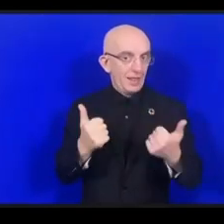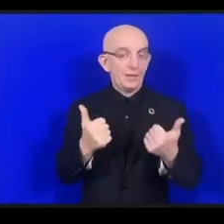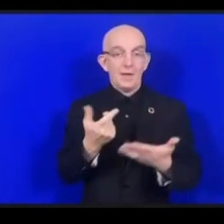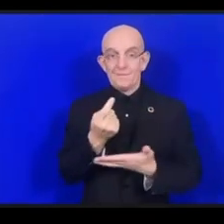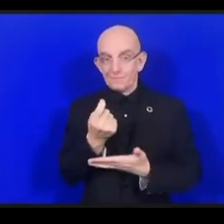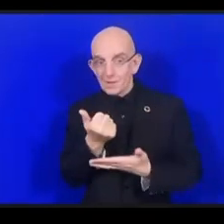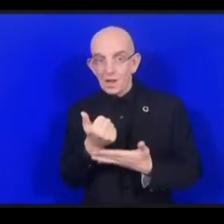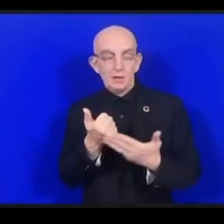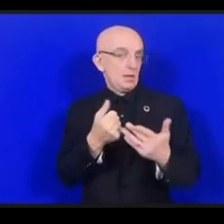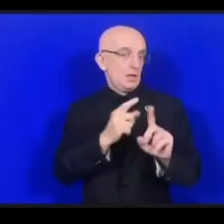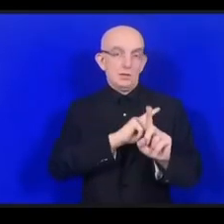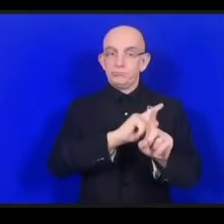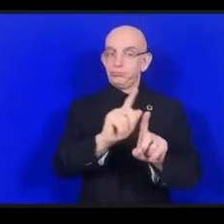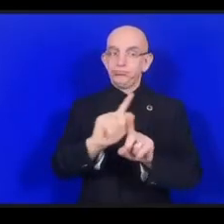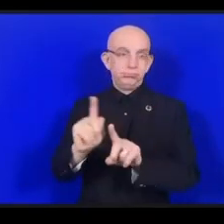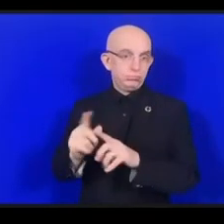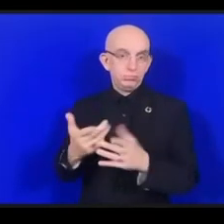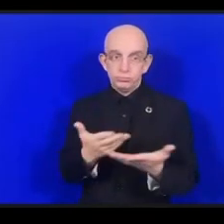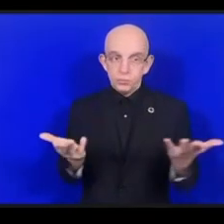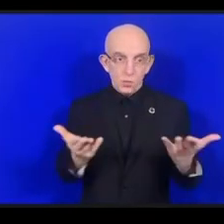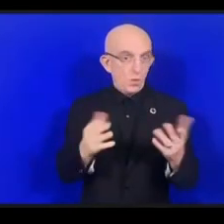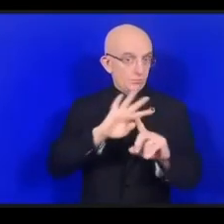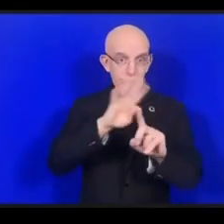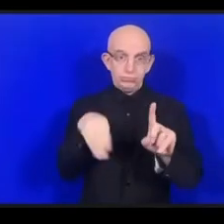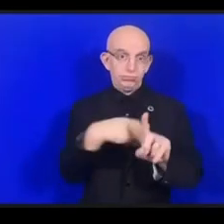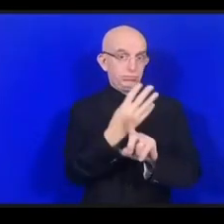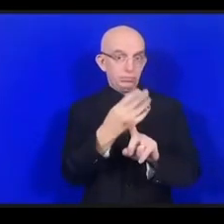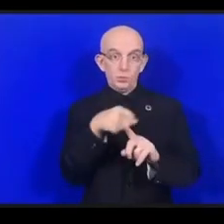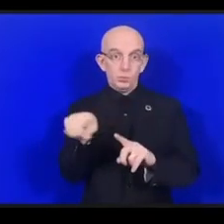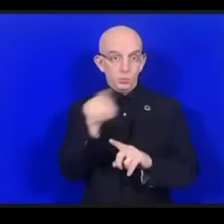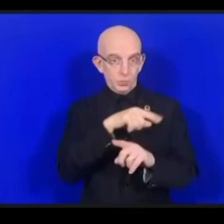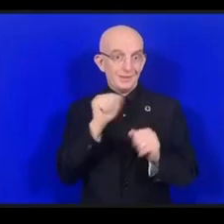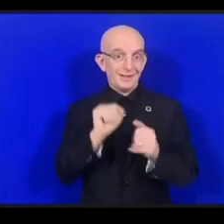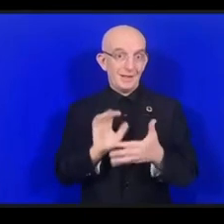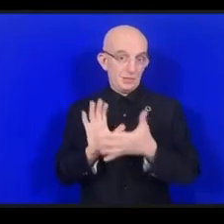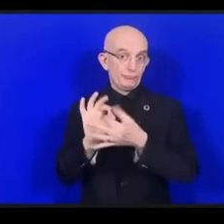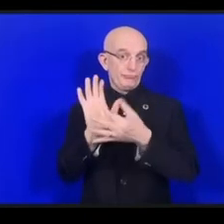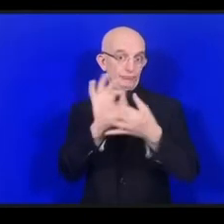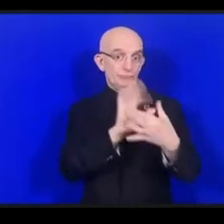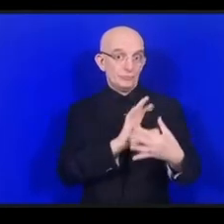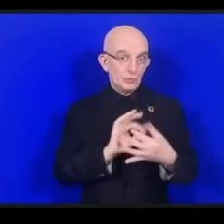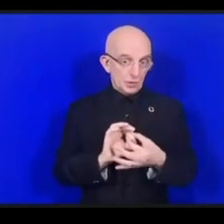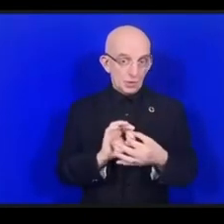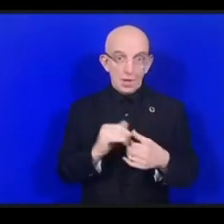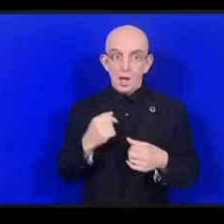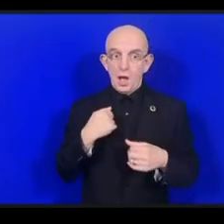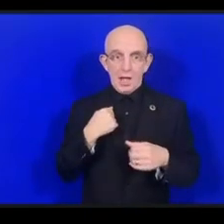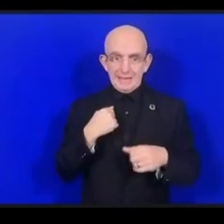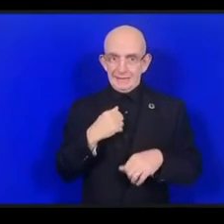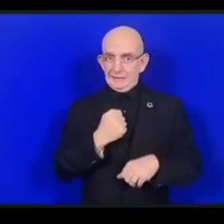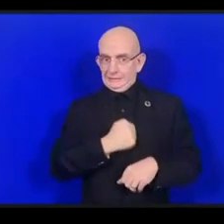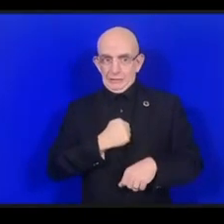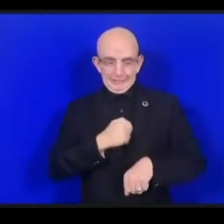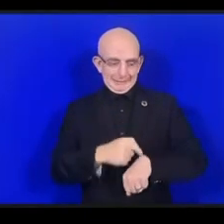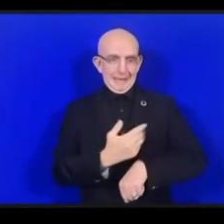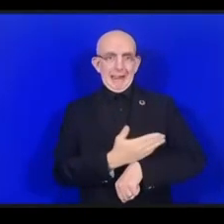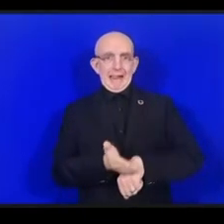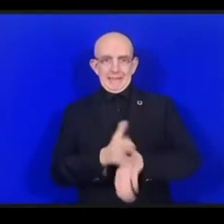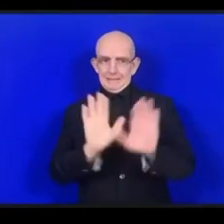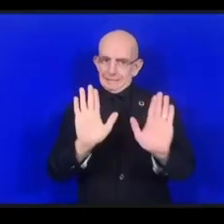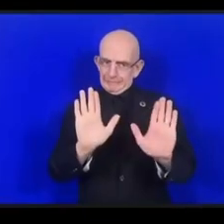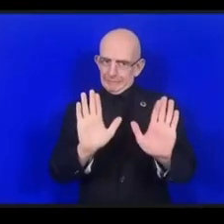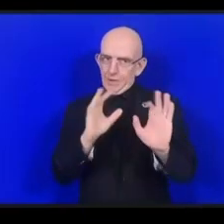全，可以支持很多的事发目标。我已经超过90秒了，不好意思，因为我们工作实在是太丰